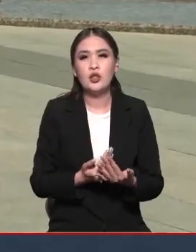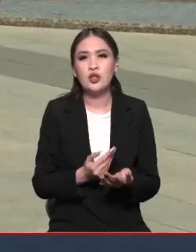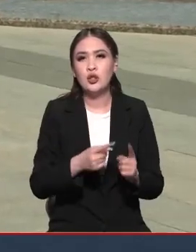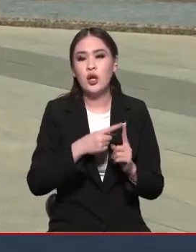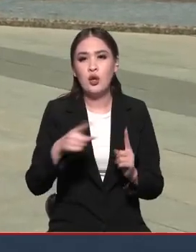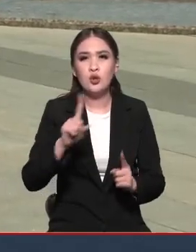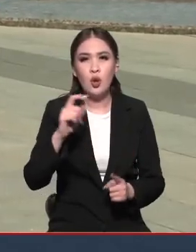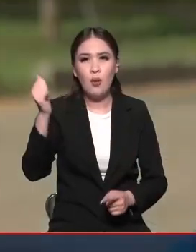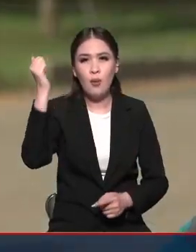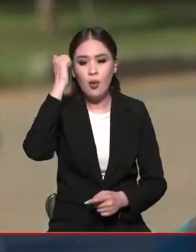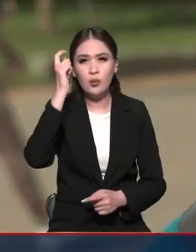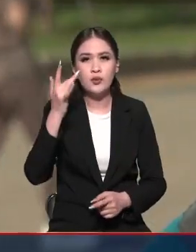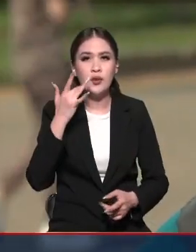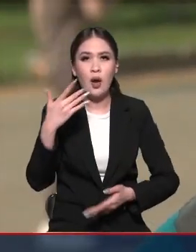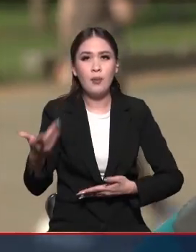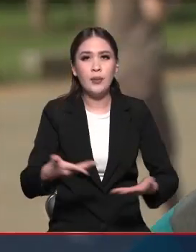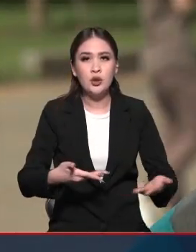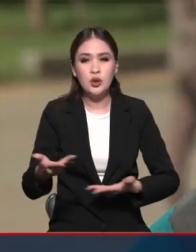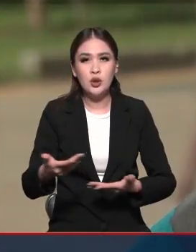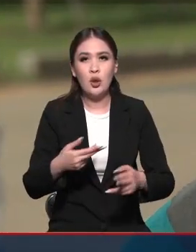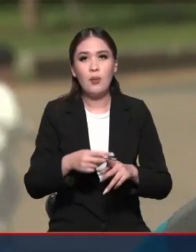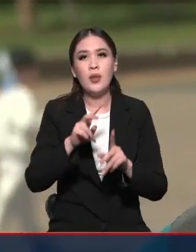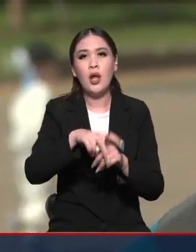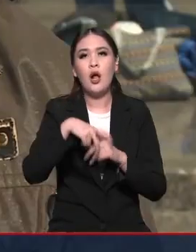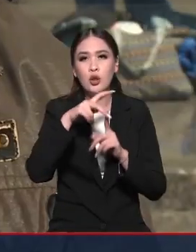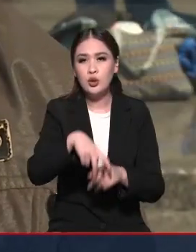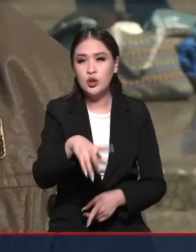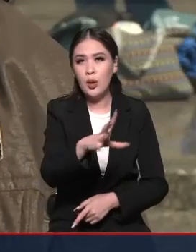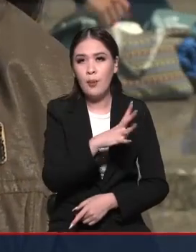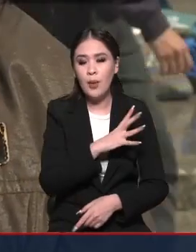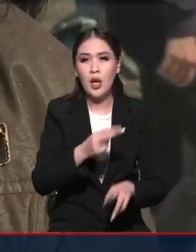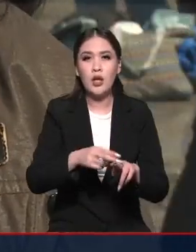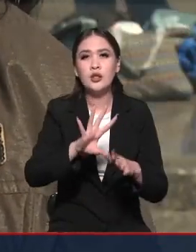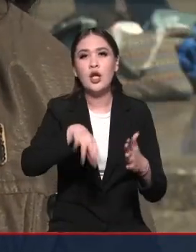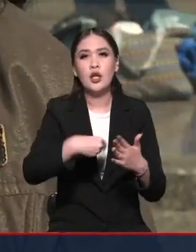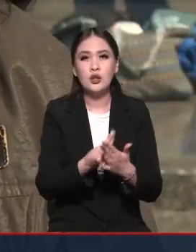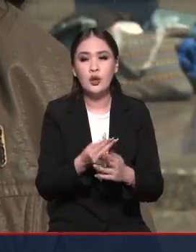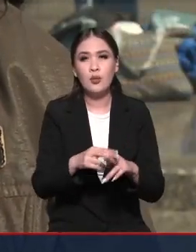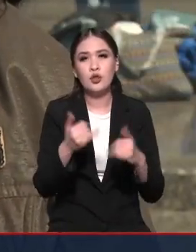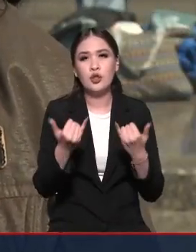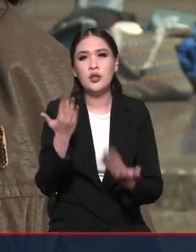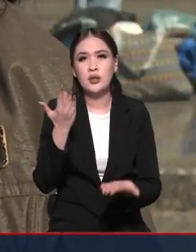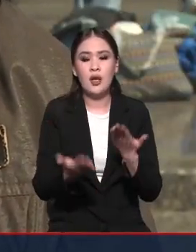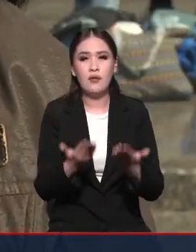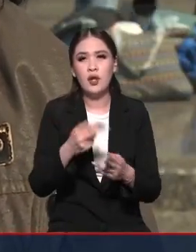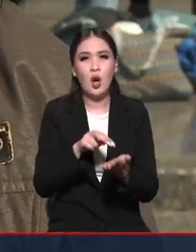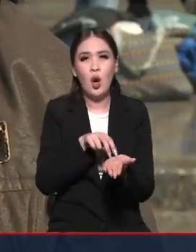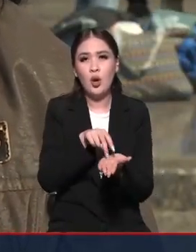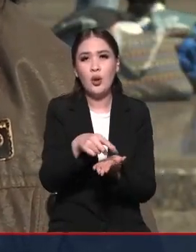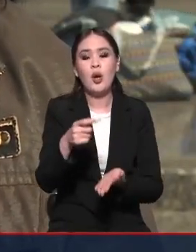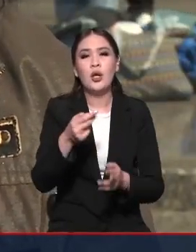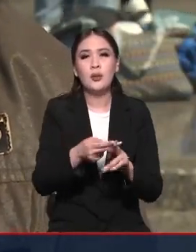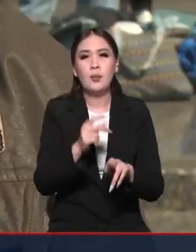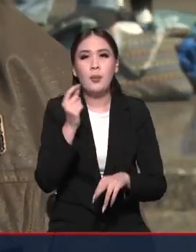настолько помню, ходил пешком. Потом он на лошади катался. До сих пор, например, сейчас он только, наверное, особо не ходит, но